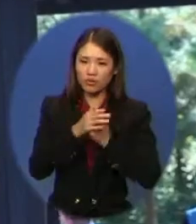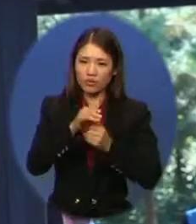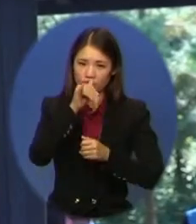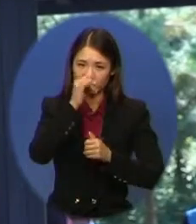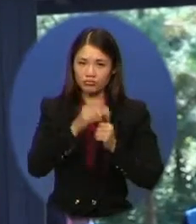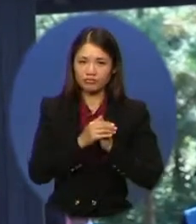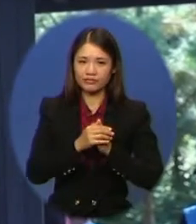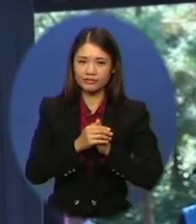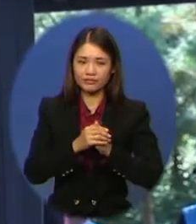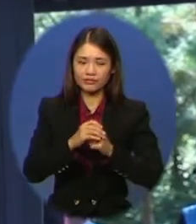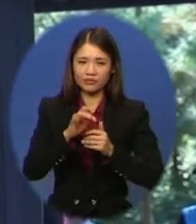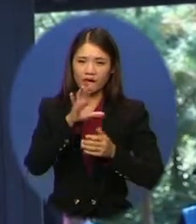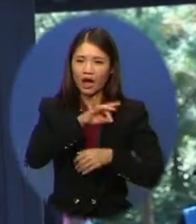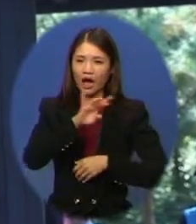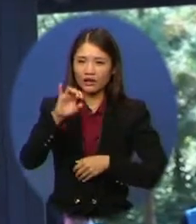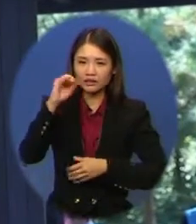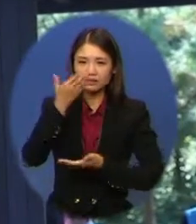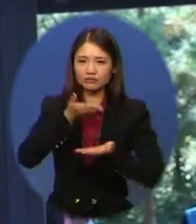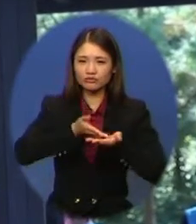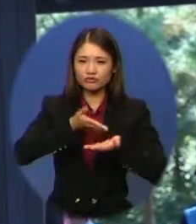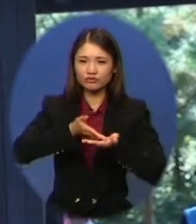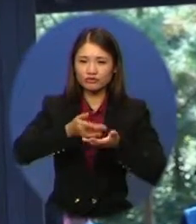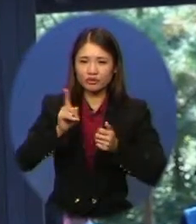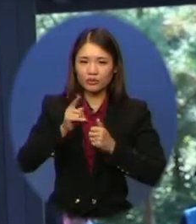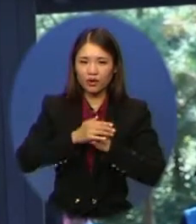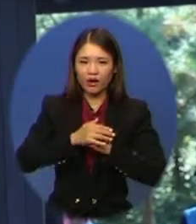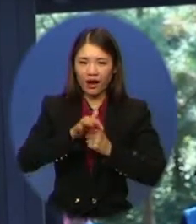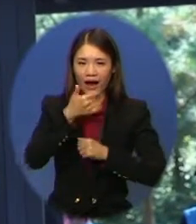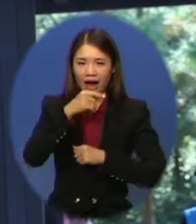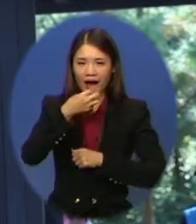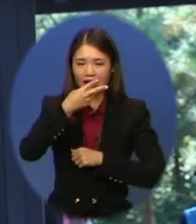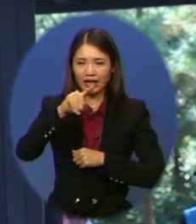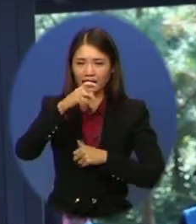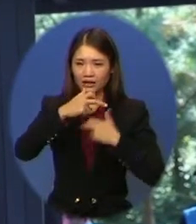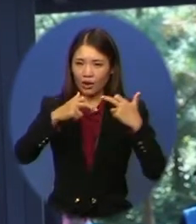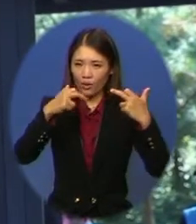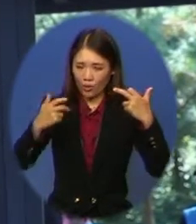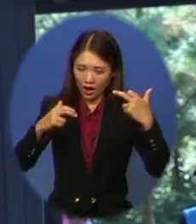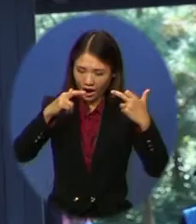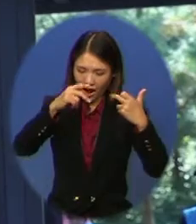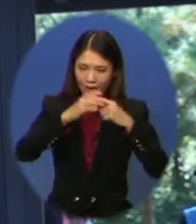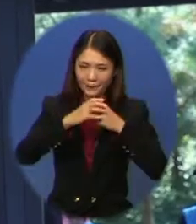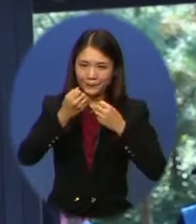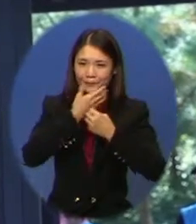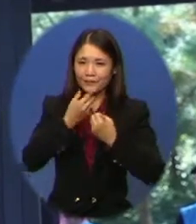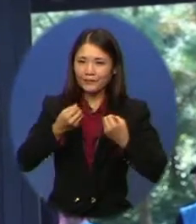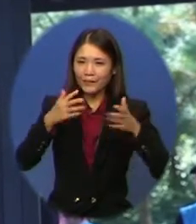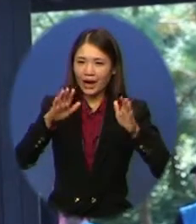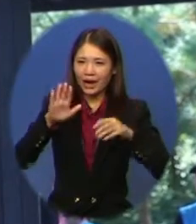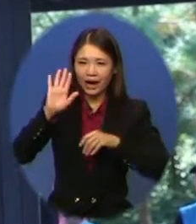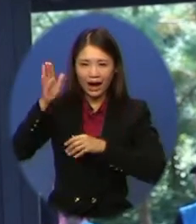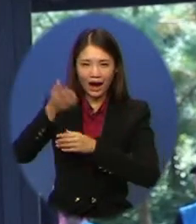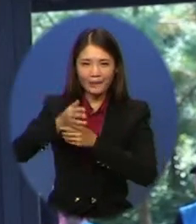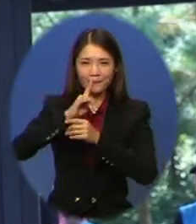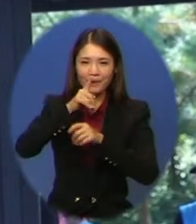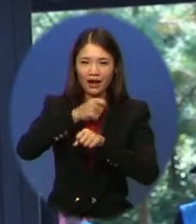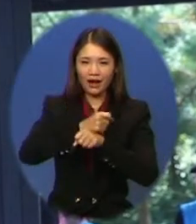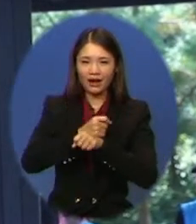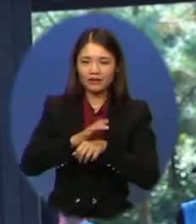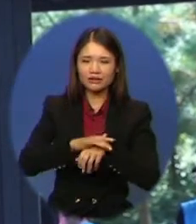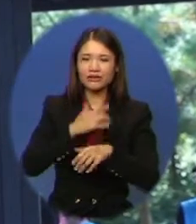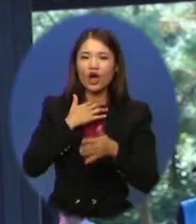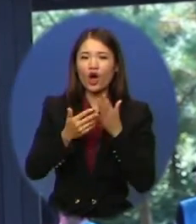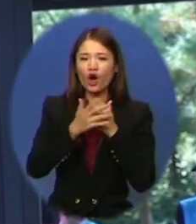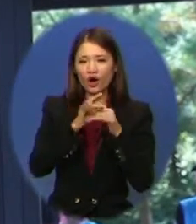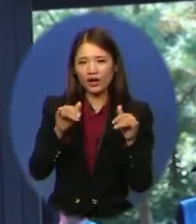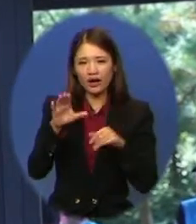신문에 장애인들이 무슨 한라산 올라가서 만세 불렀다 이거 나오잖아요. 근데 그걸 해본 사람들 이야기 들어보면